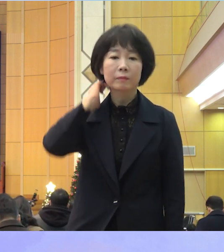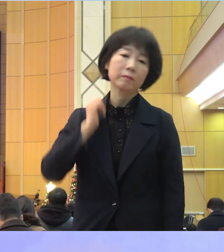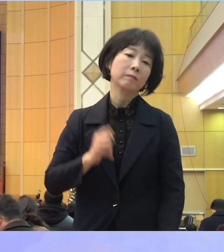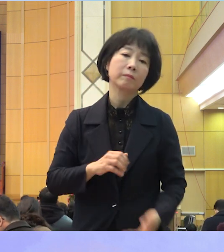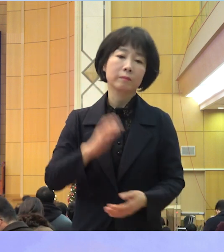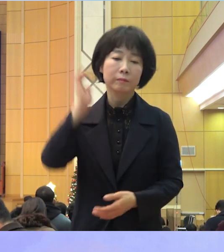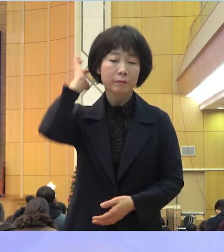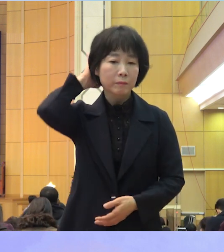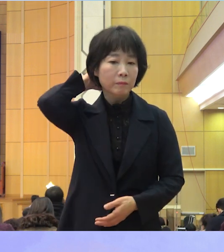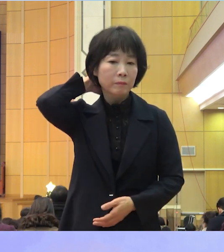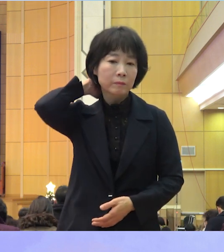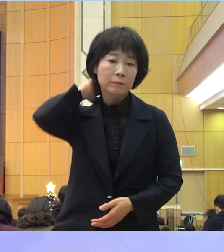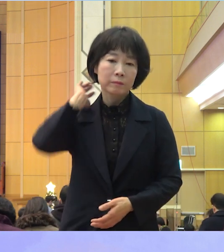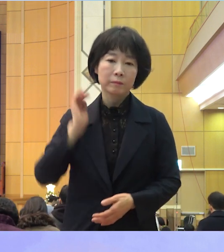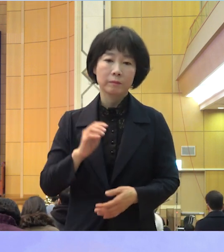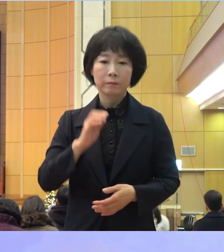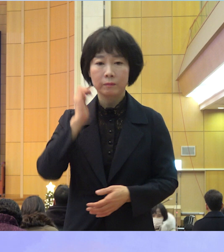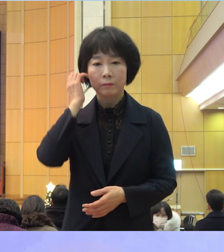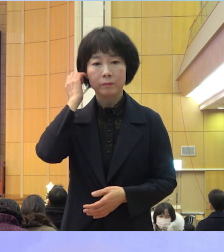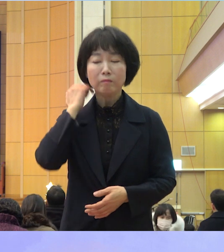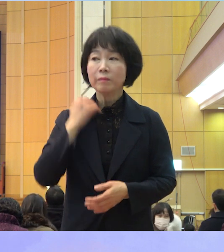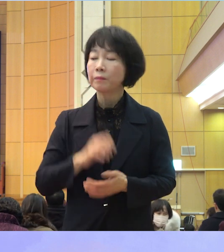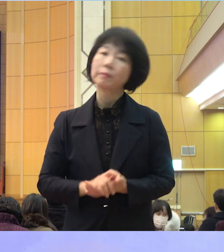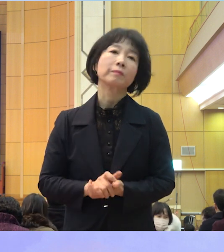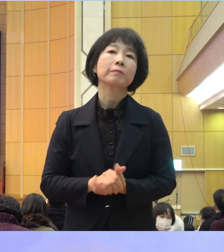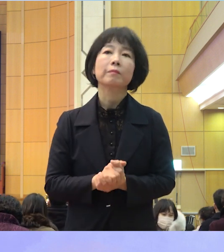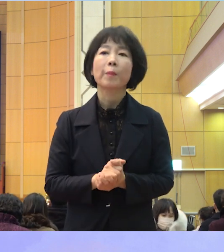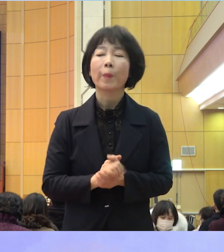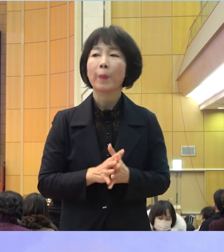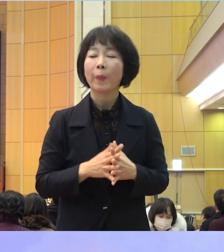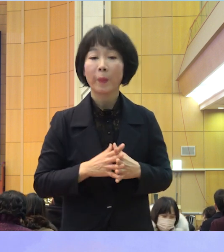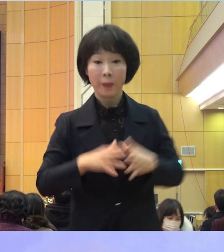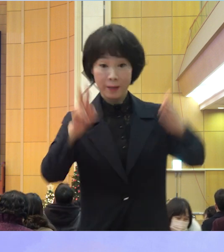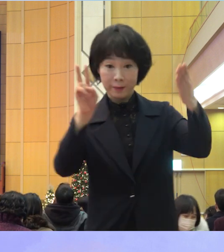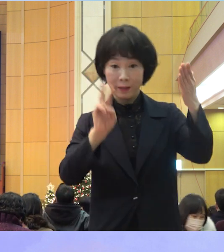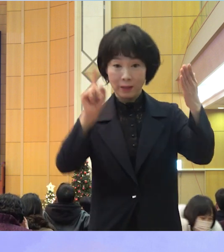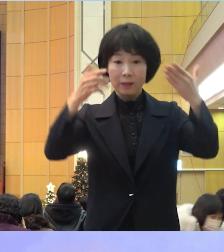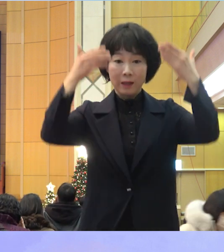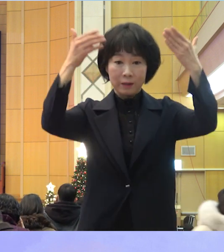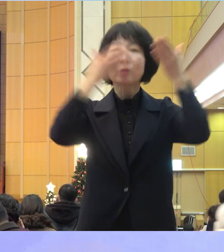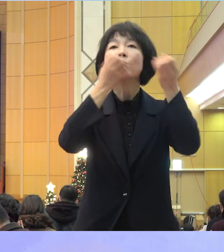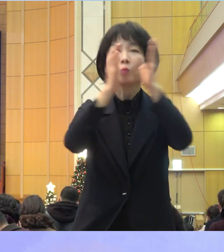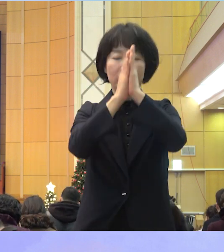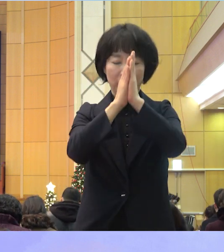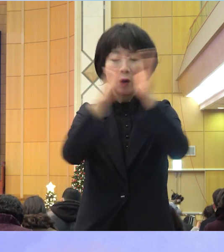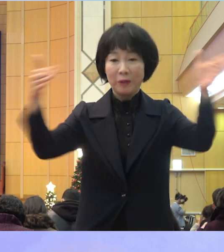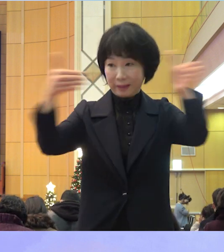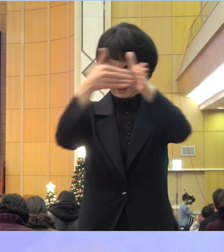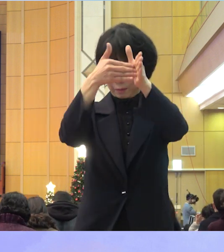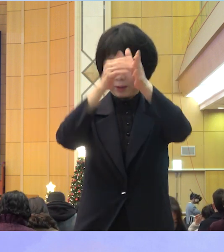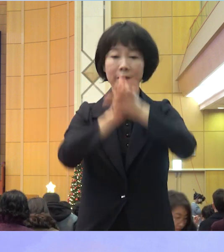하나님 축복해 주시니 찬양 2번 하고 축도함을 마치겠습니다.